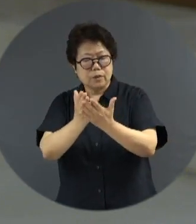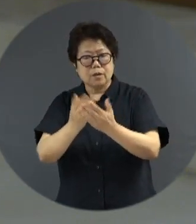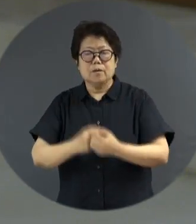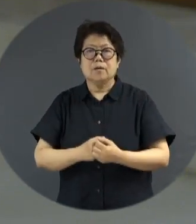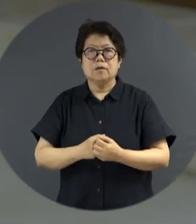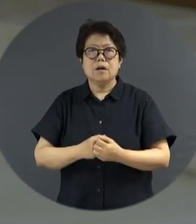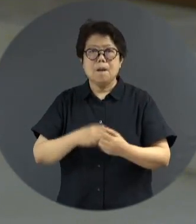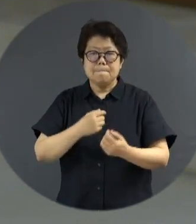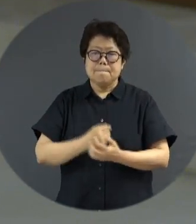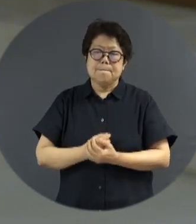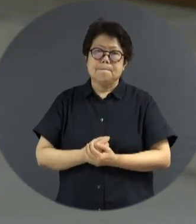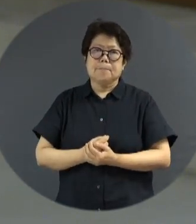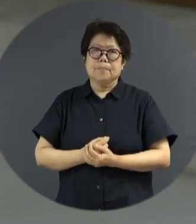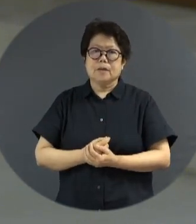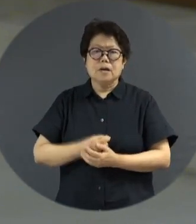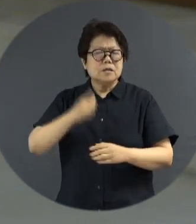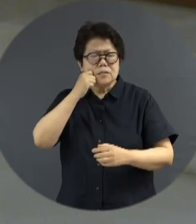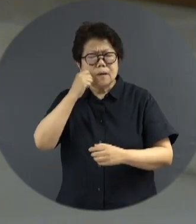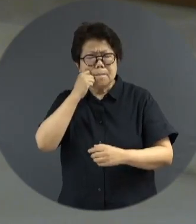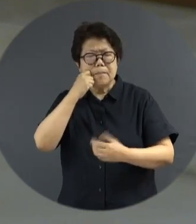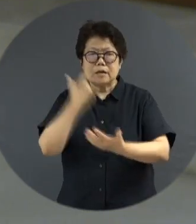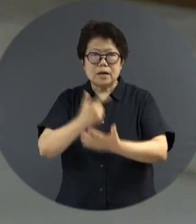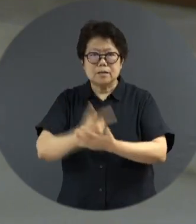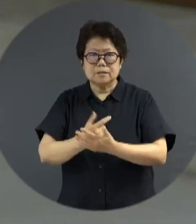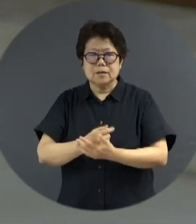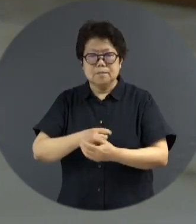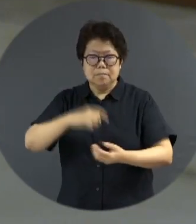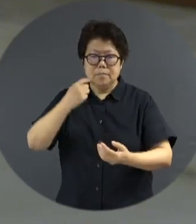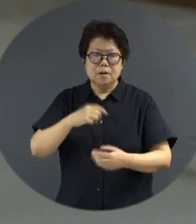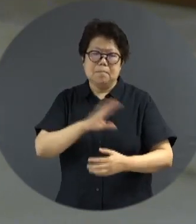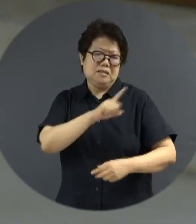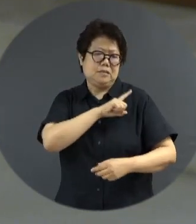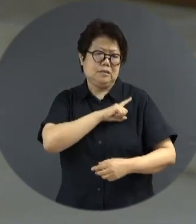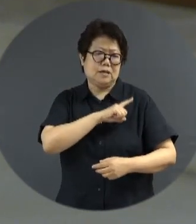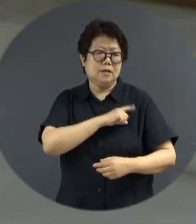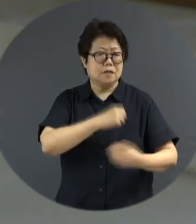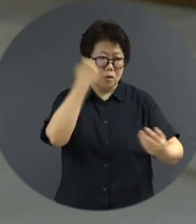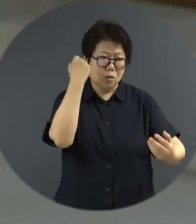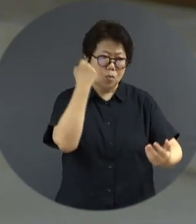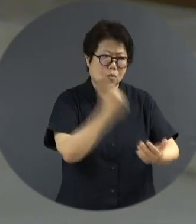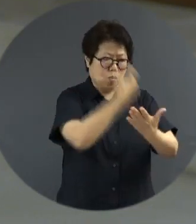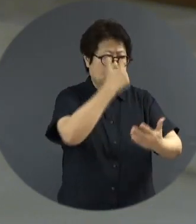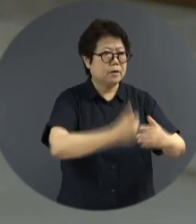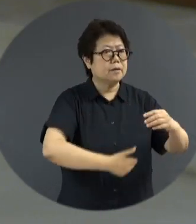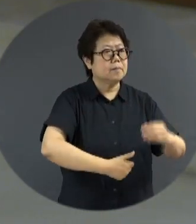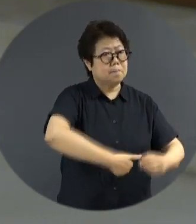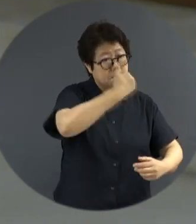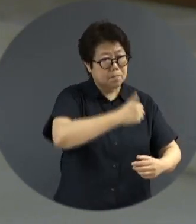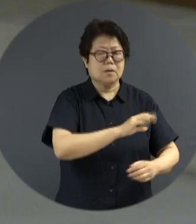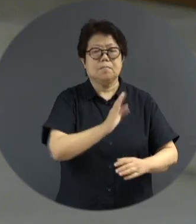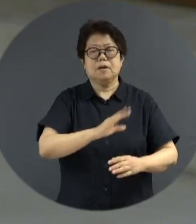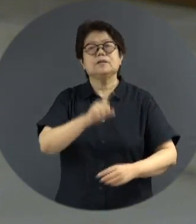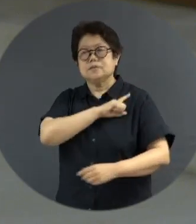出万物。生命的价值不是在于自己有多少的价值，而是自己能够创造